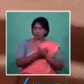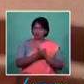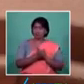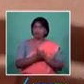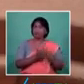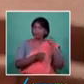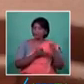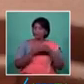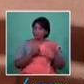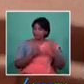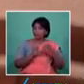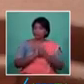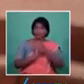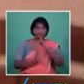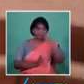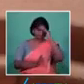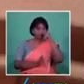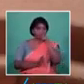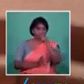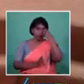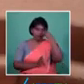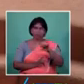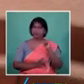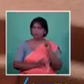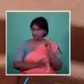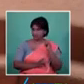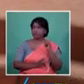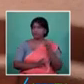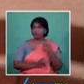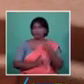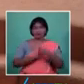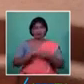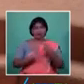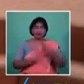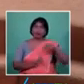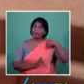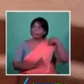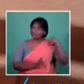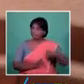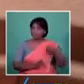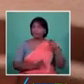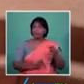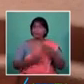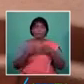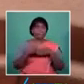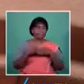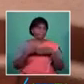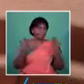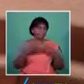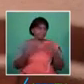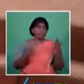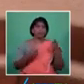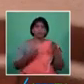කියලා. ඒ අතර වාරේ ගරු කතානායකතුමනි ඔබතුමා දකින්න නැති සමාලාට අපේ රටේ තියෙන ප්‍රධානම පුවත්පත්ව